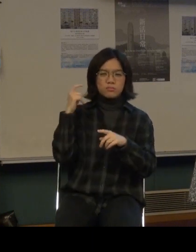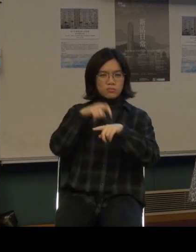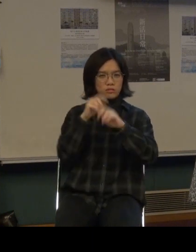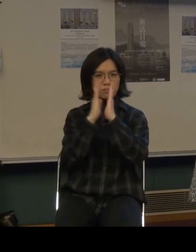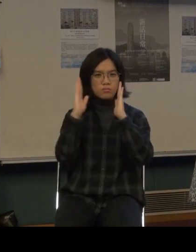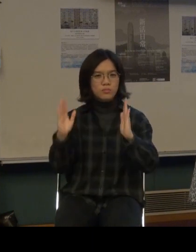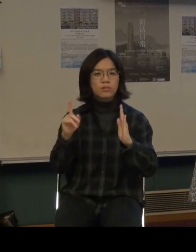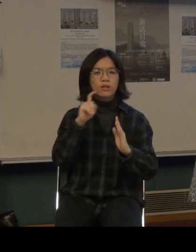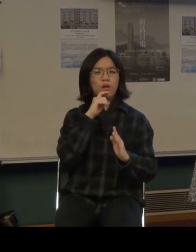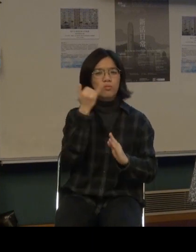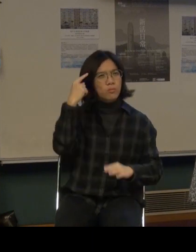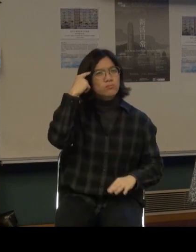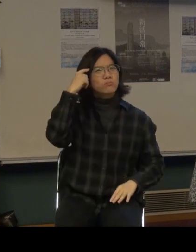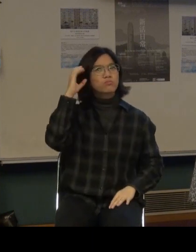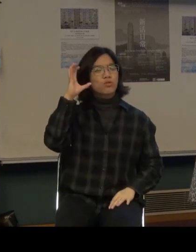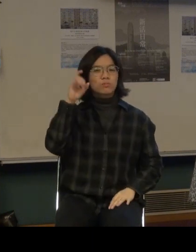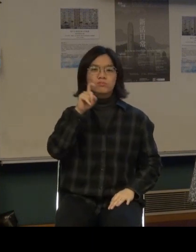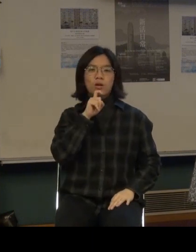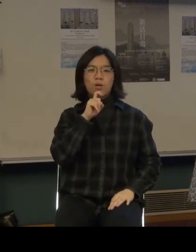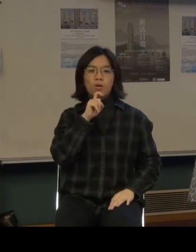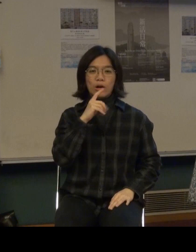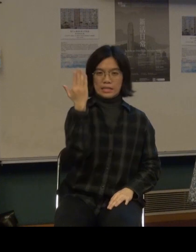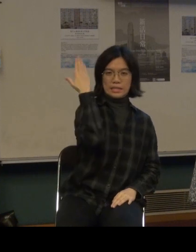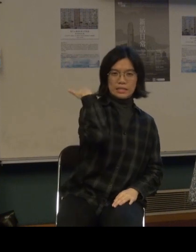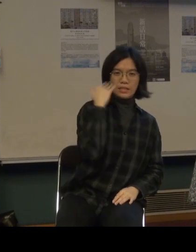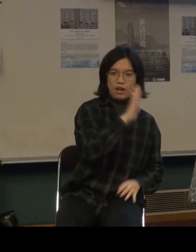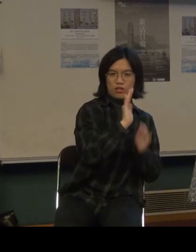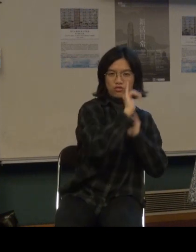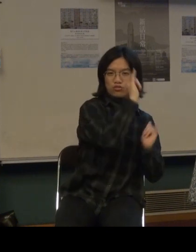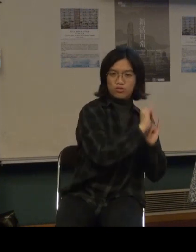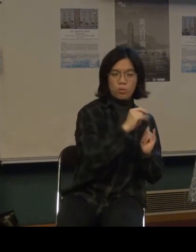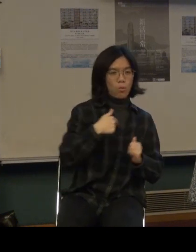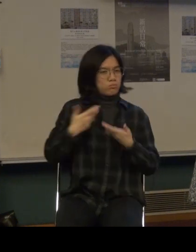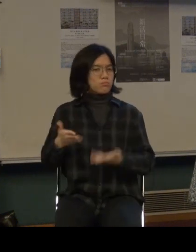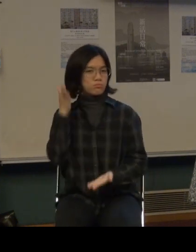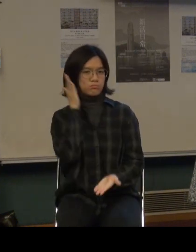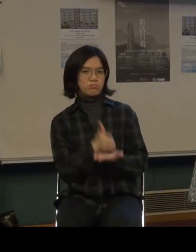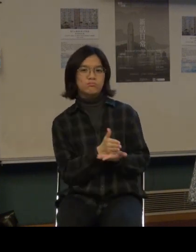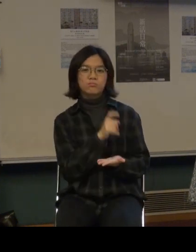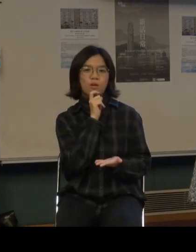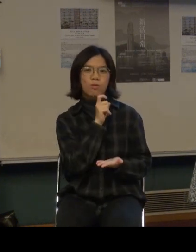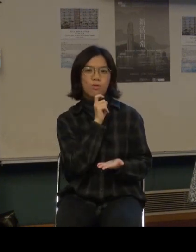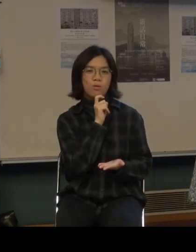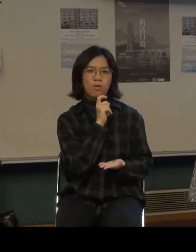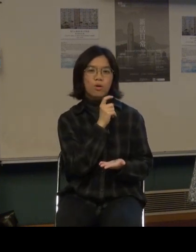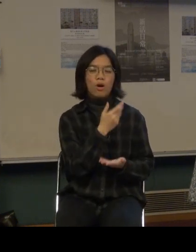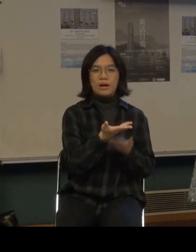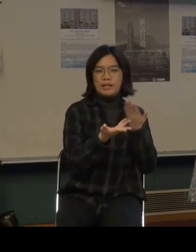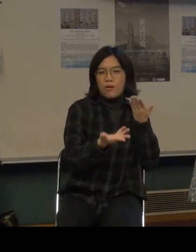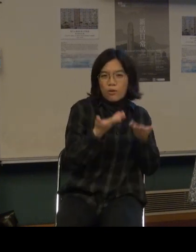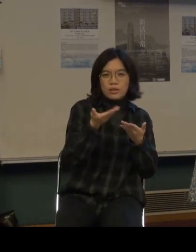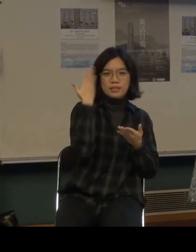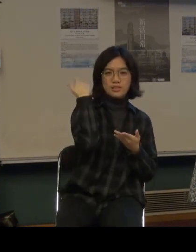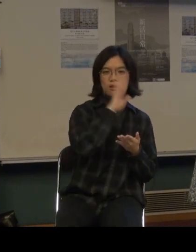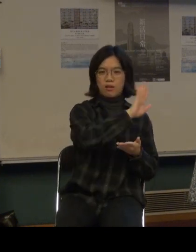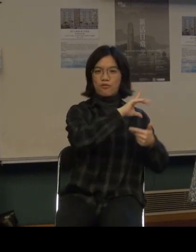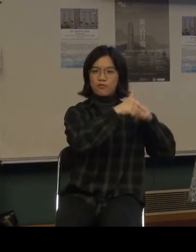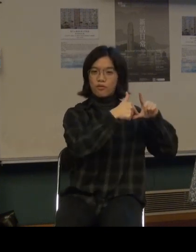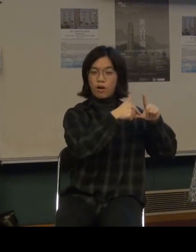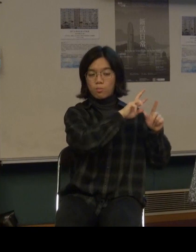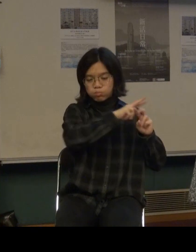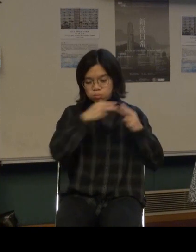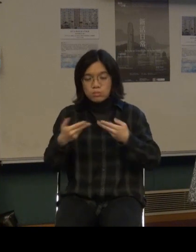就是話，我跟以前的人不同了，我跟傳統落嚟咧嘅一個思潮或者傳統落嚟嘅一啲做法咧唔同